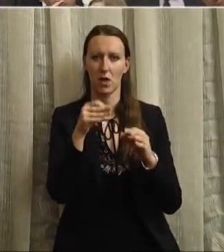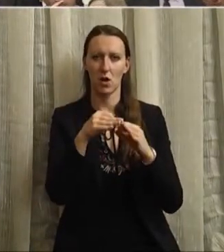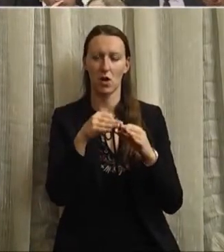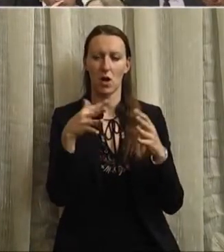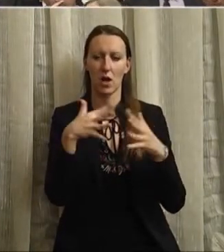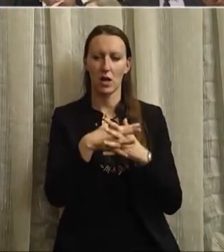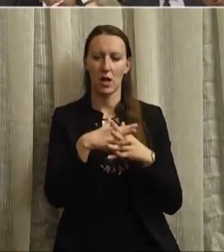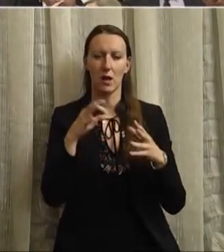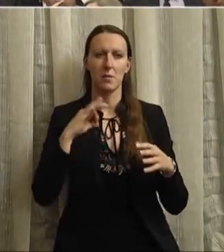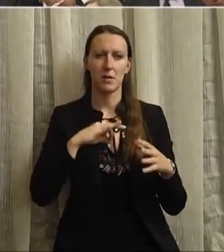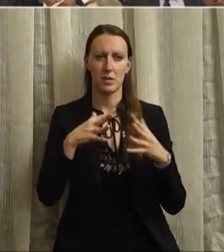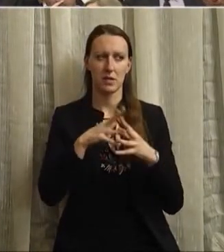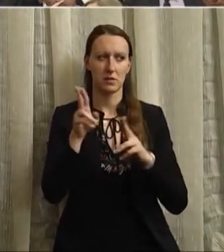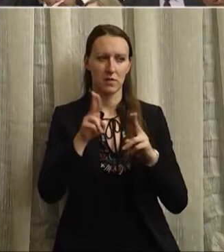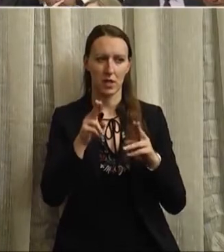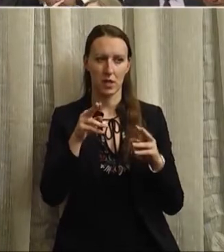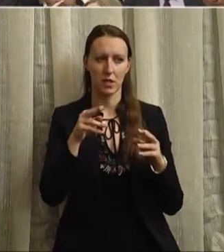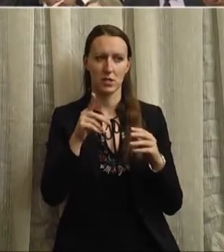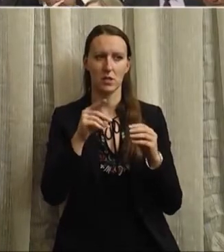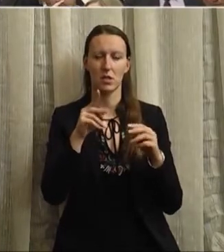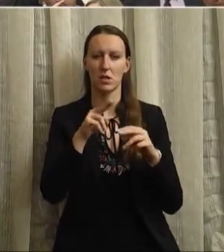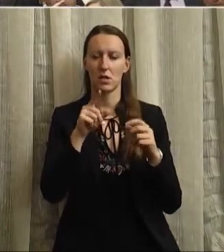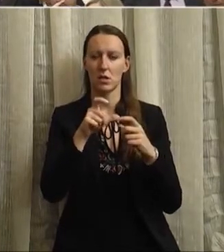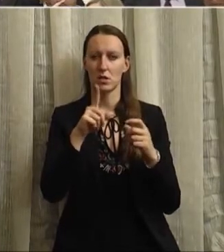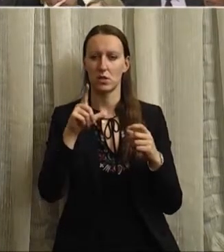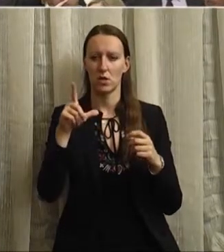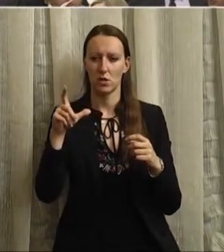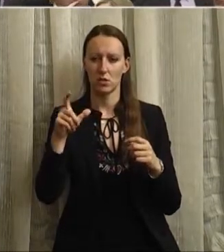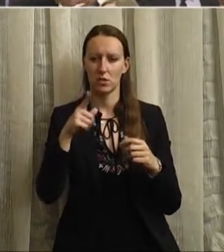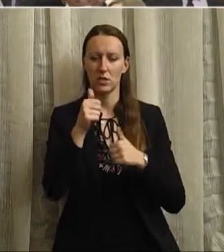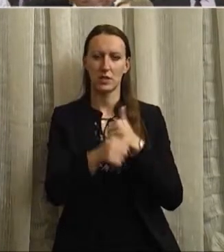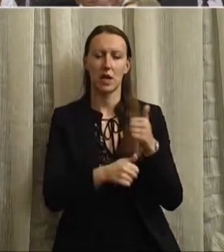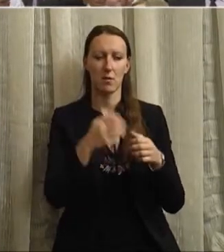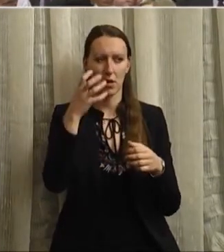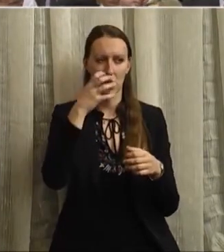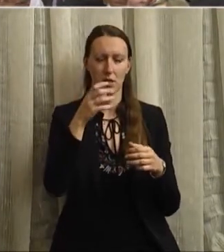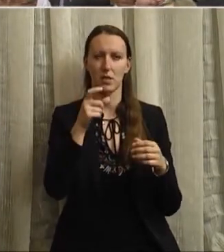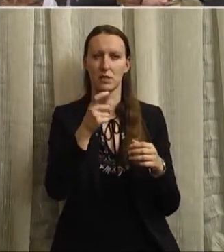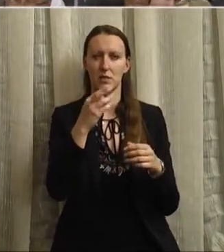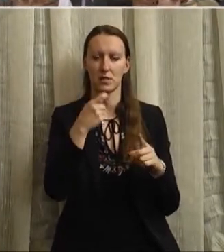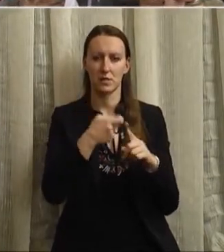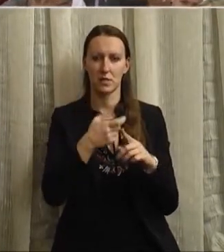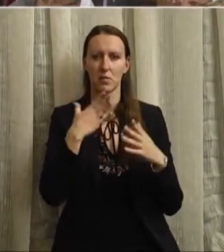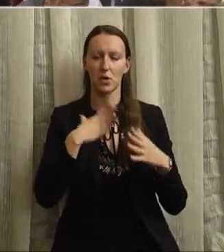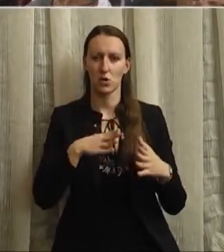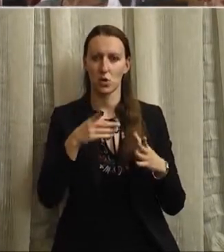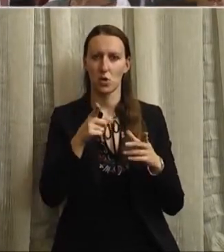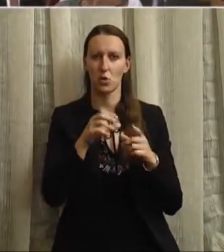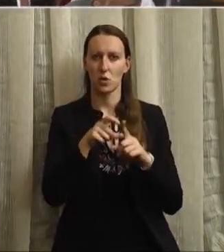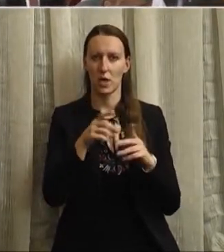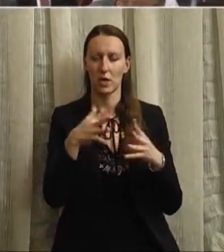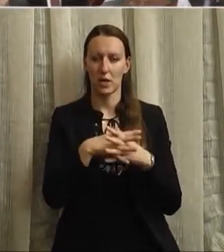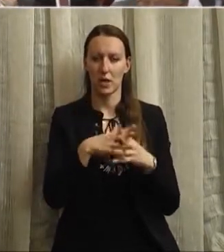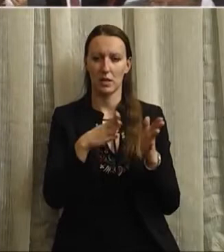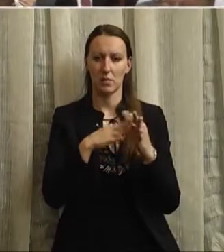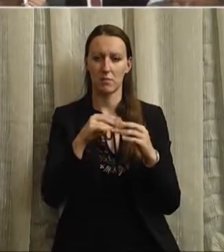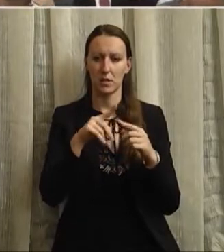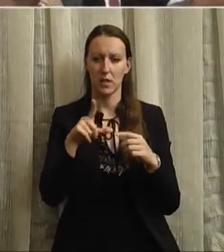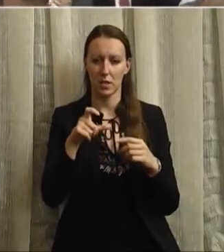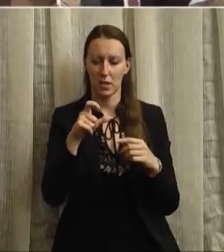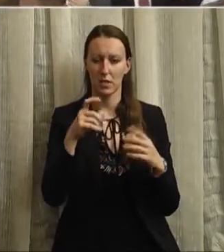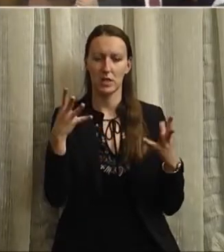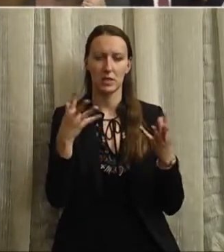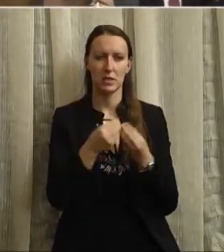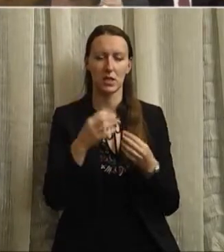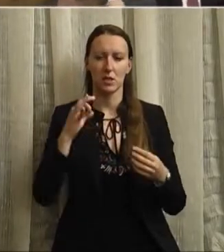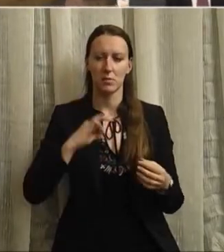izaslanstvo grada, predsjednik Gradskog vijeća grada Pule Tiziano Sošić, zamjenik gradonačelnika gospodin Cvek, pročelnik ureda grada gospodin Matić,